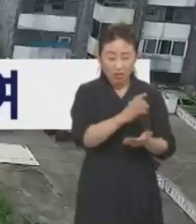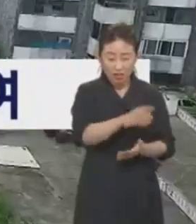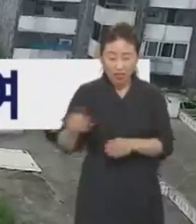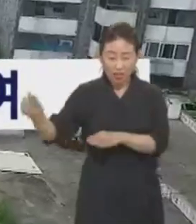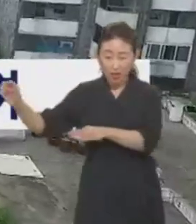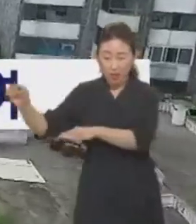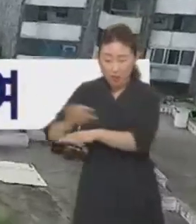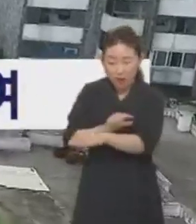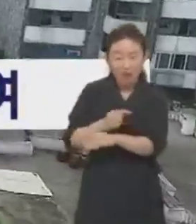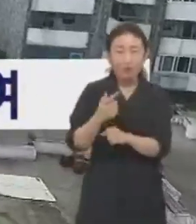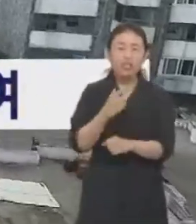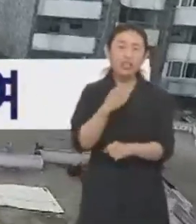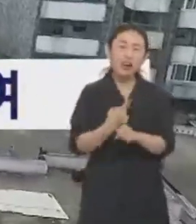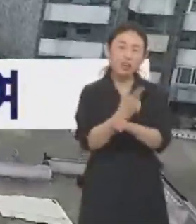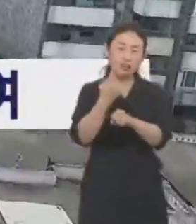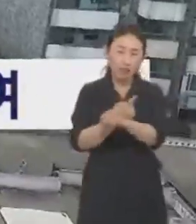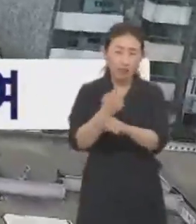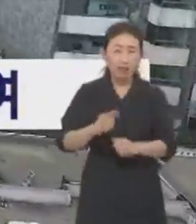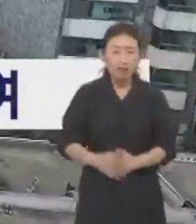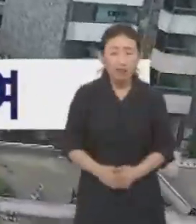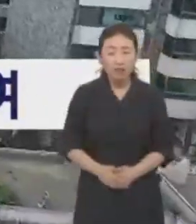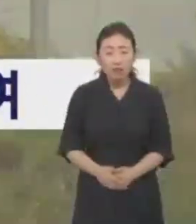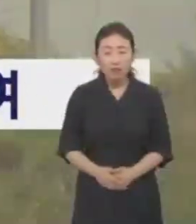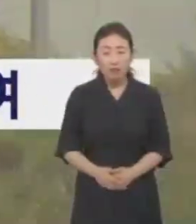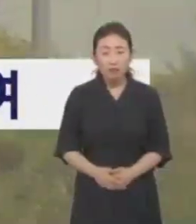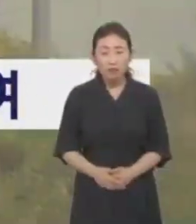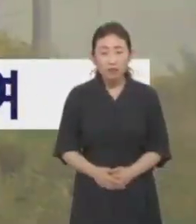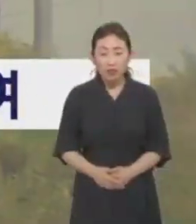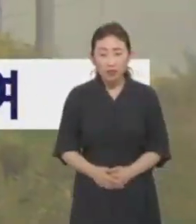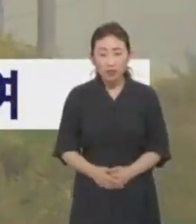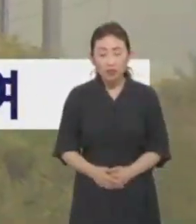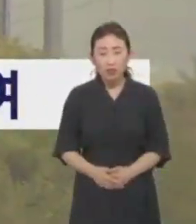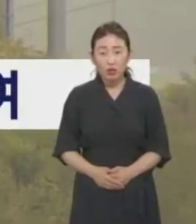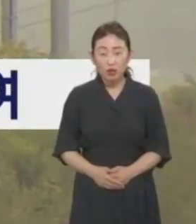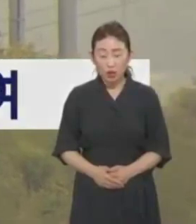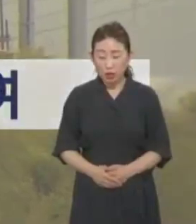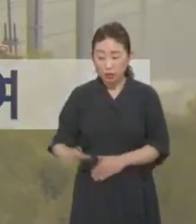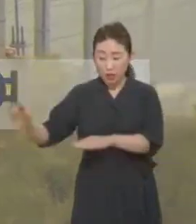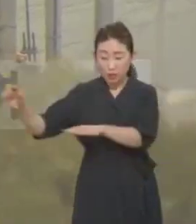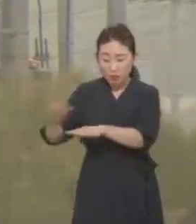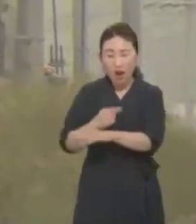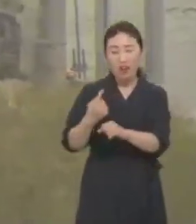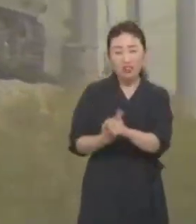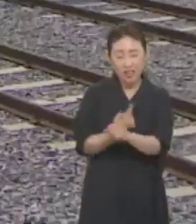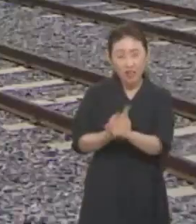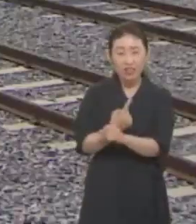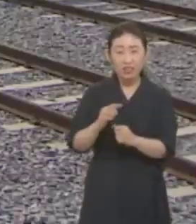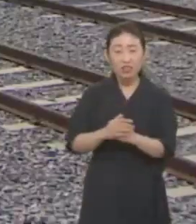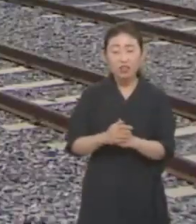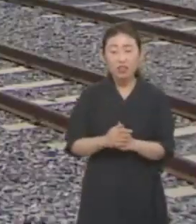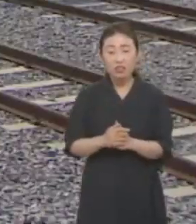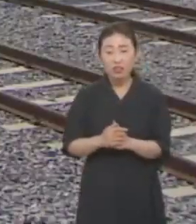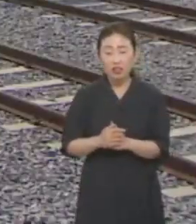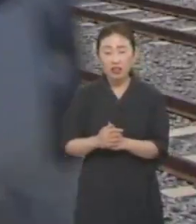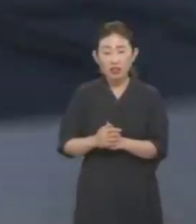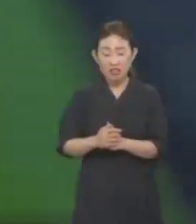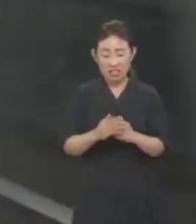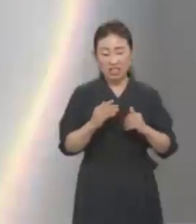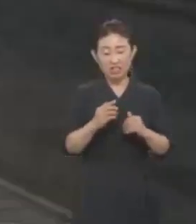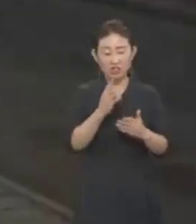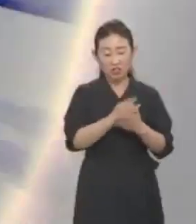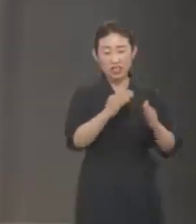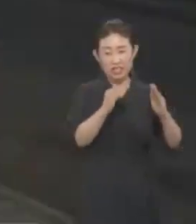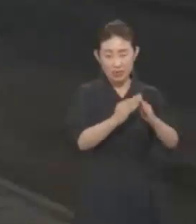연결되면 60분으로 단축됩니다. 수도권 연결망 구축은 곧 생활권 확장으로 천안시는 천안에 집을